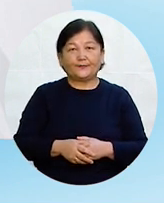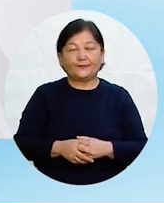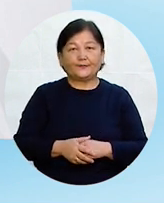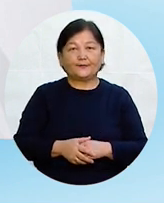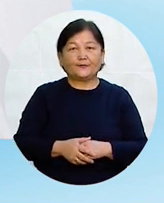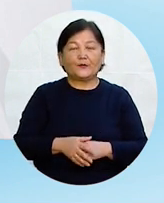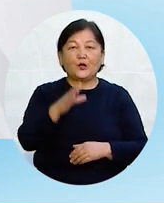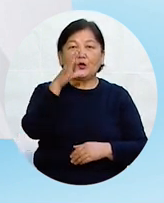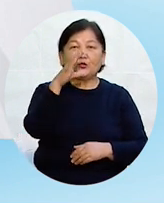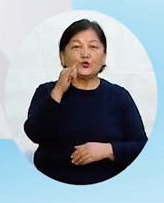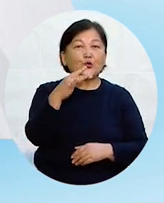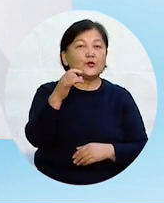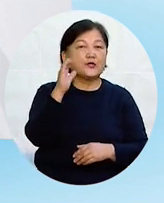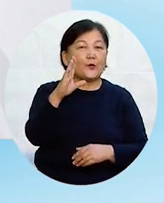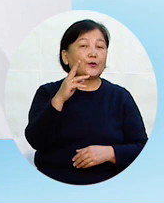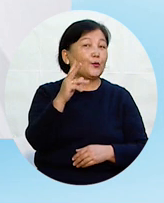за сурав гэдэг үгийн хувьд